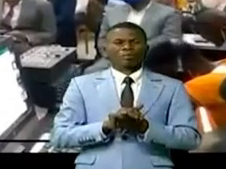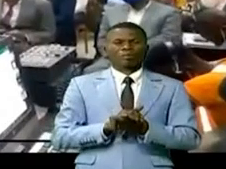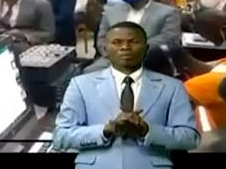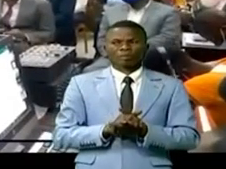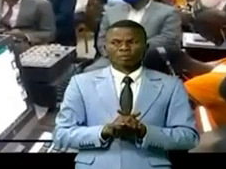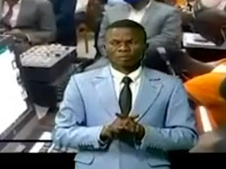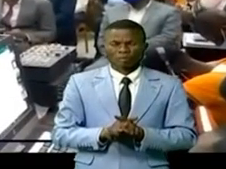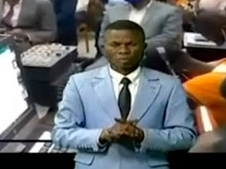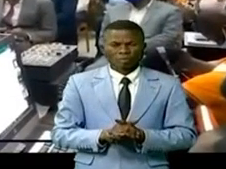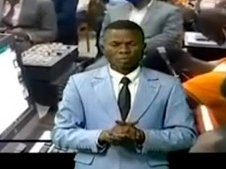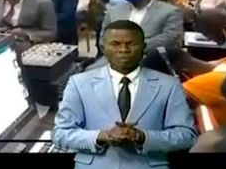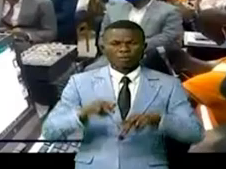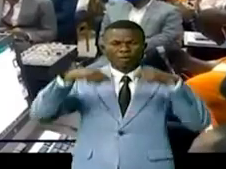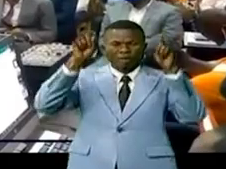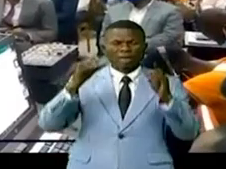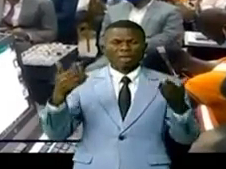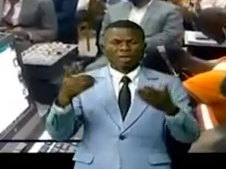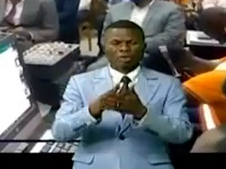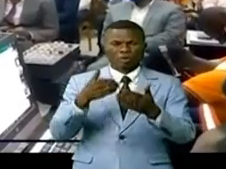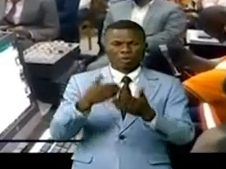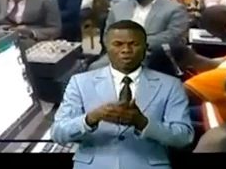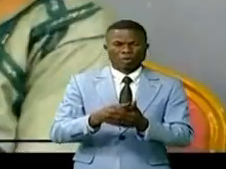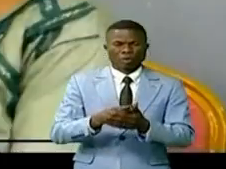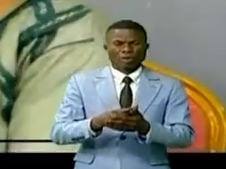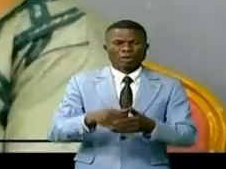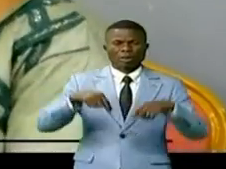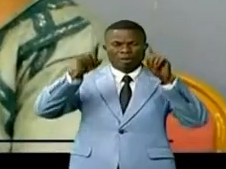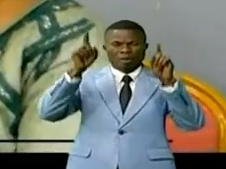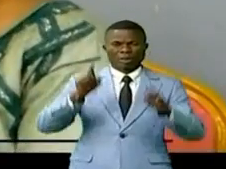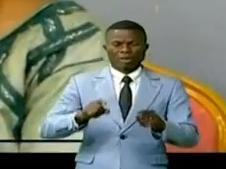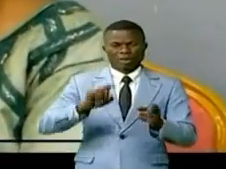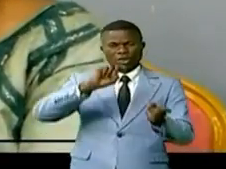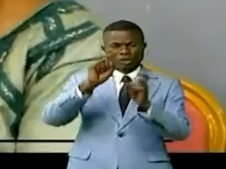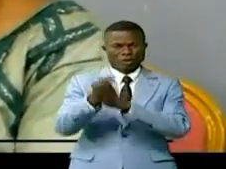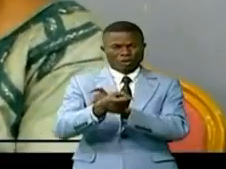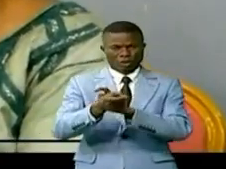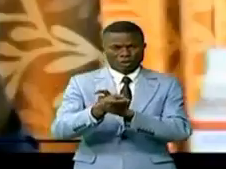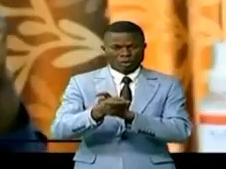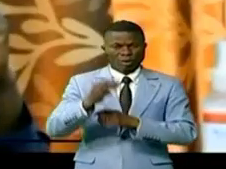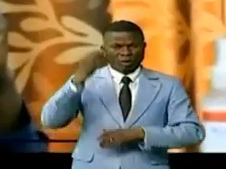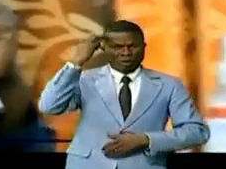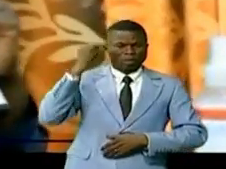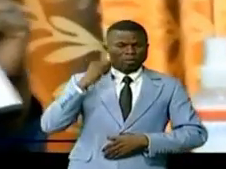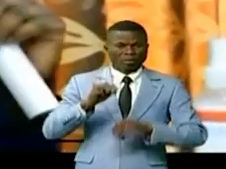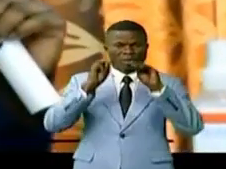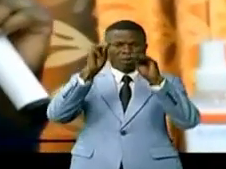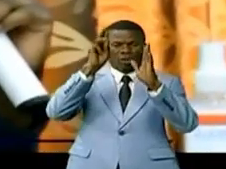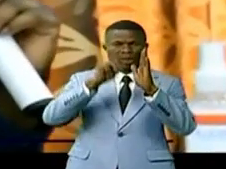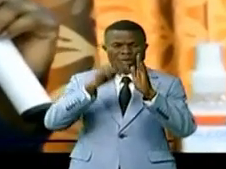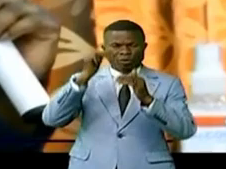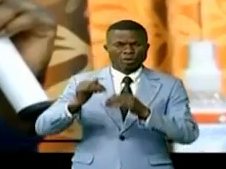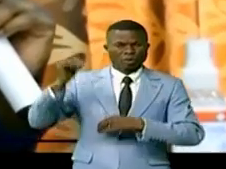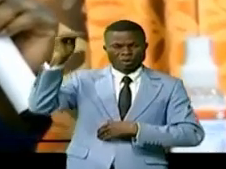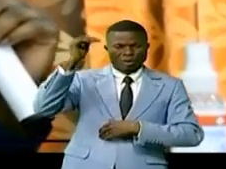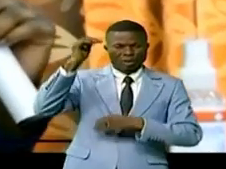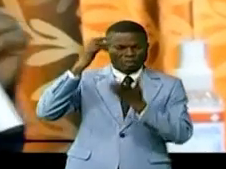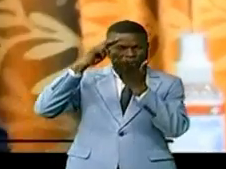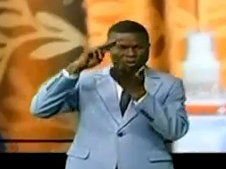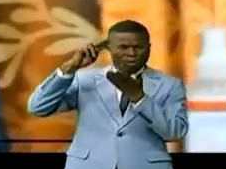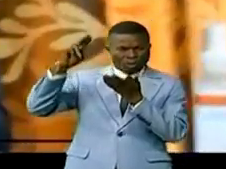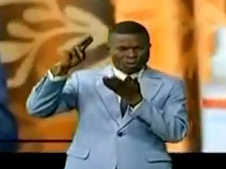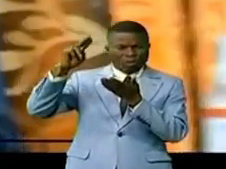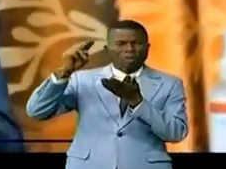de la nouvelle année académique, année dite des réformes, le ministre de l'Enseignement supérieur et universitaire, Muindo